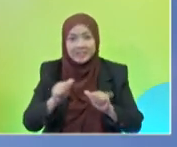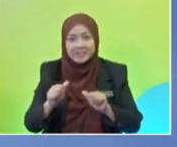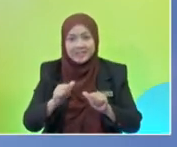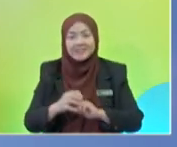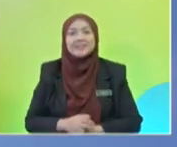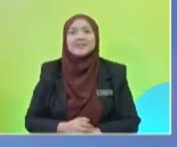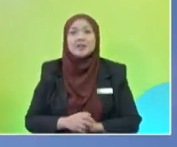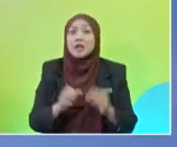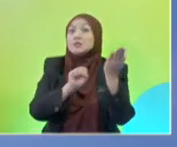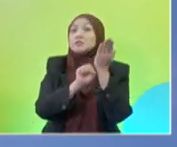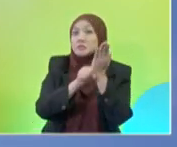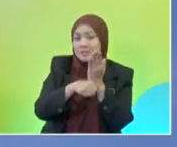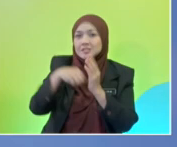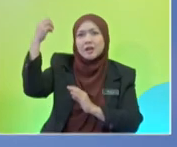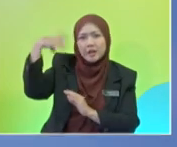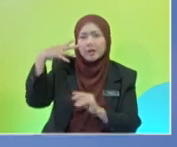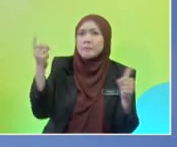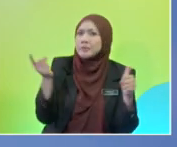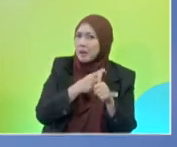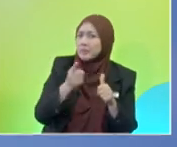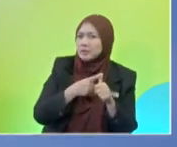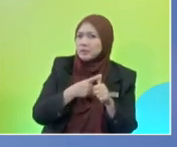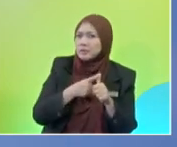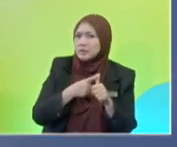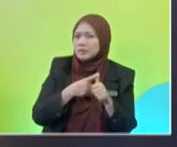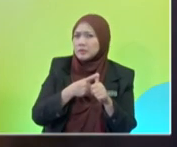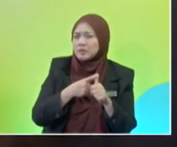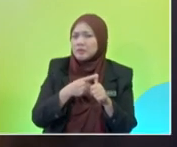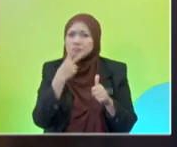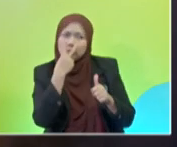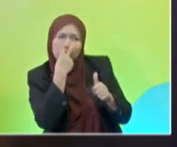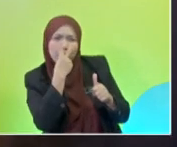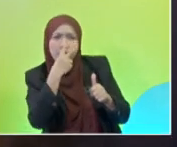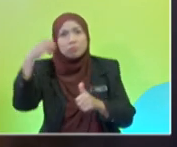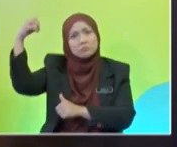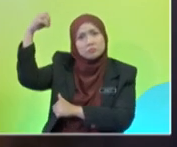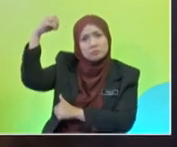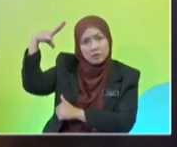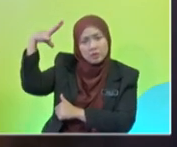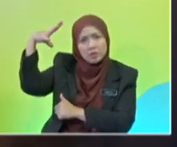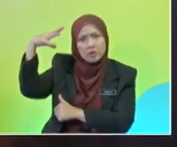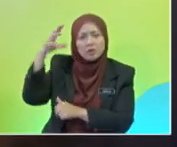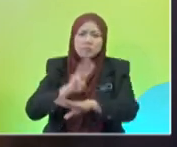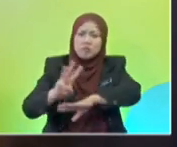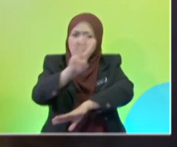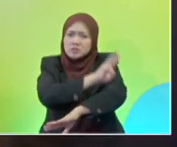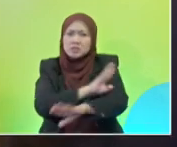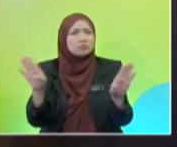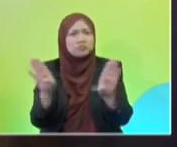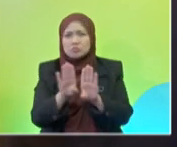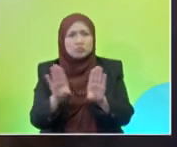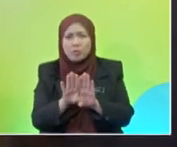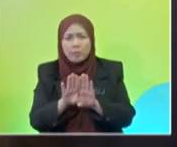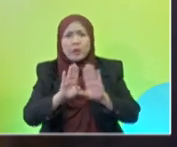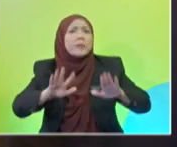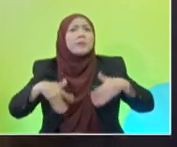yang pertama tapi kita nampak tapi kalau kita dalam kawasan tertutup macam ini dalam studio